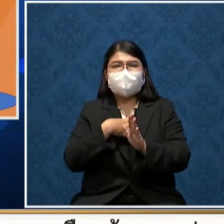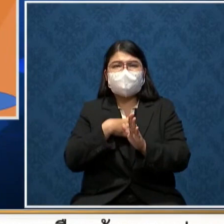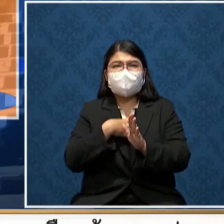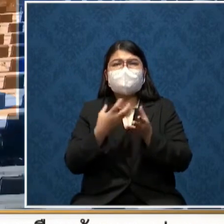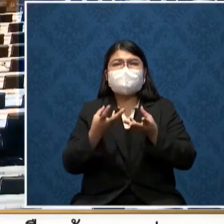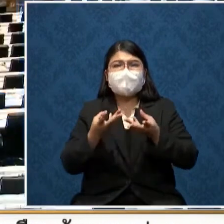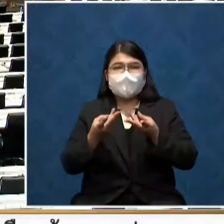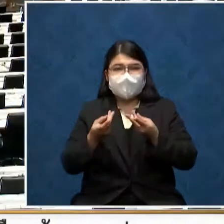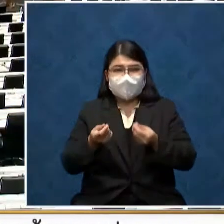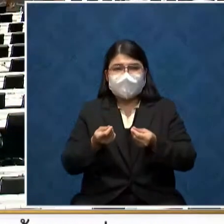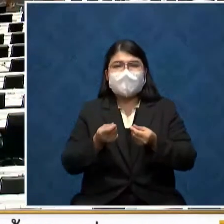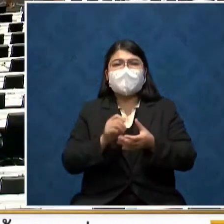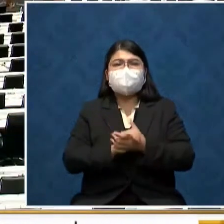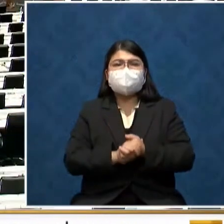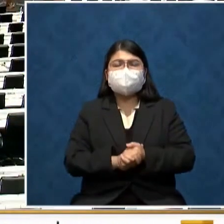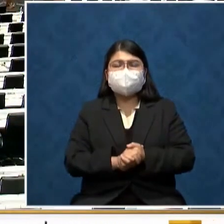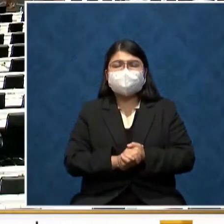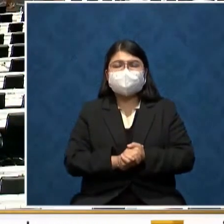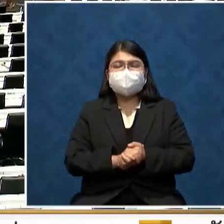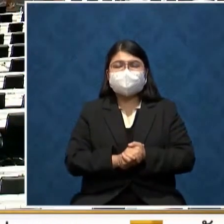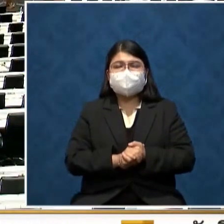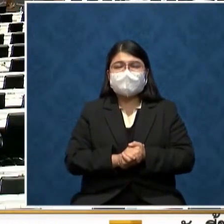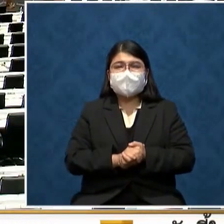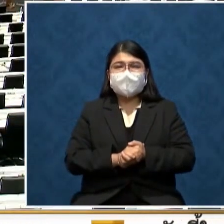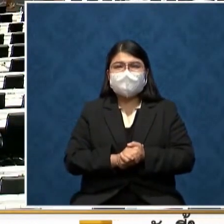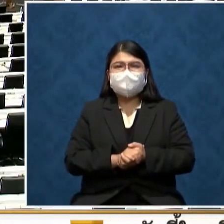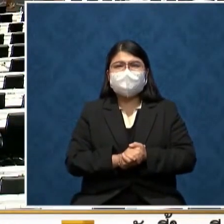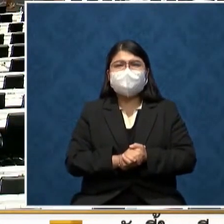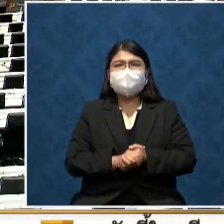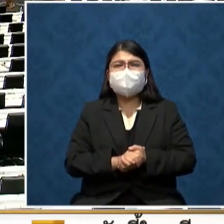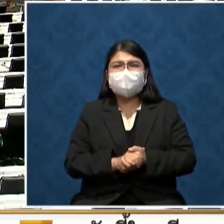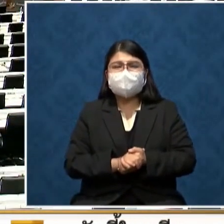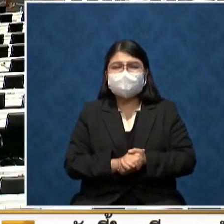เชิญท่านรัฐมนตรีสันติตอบครับ